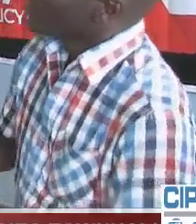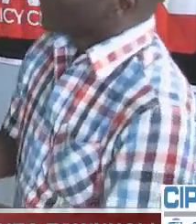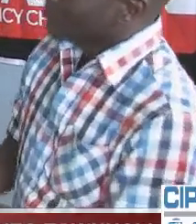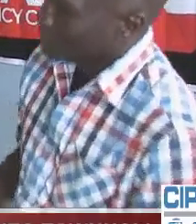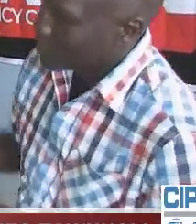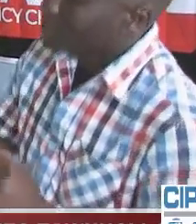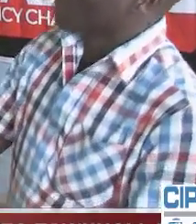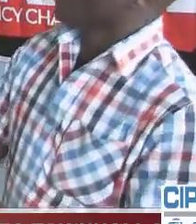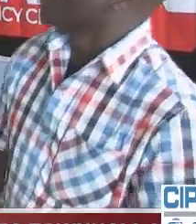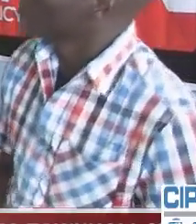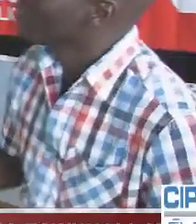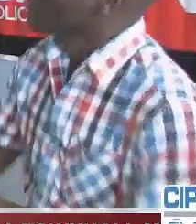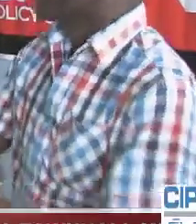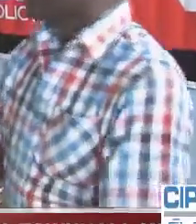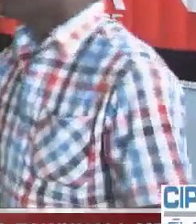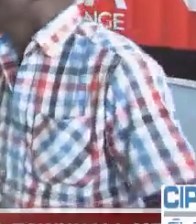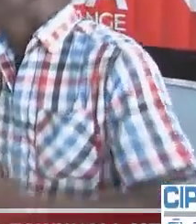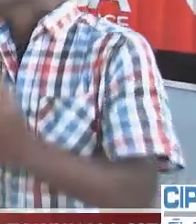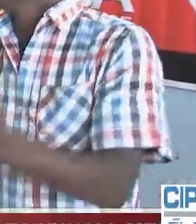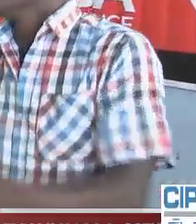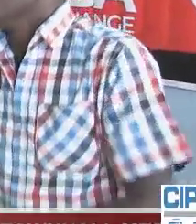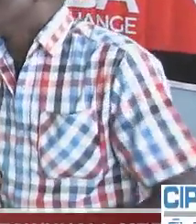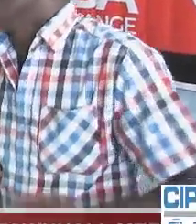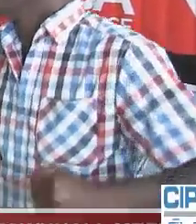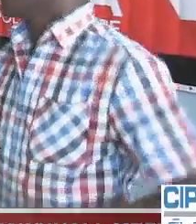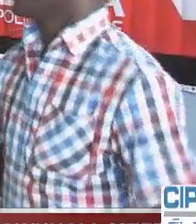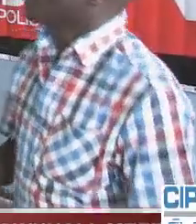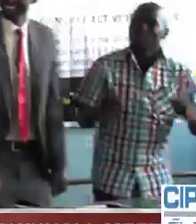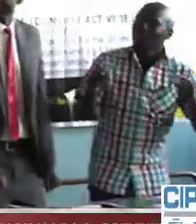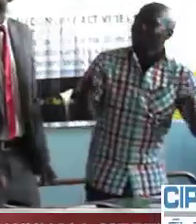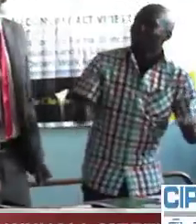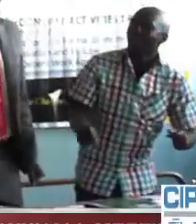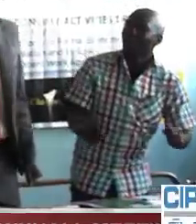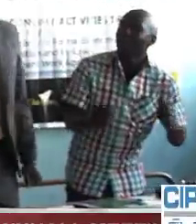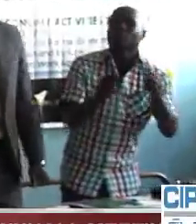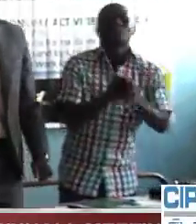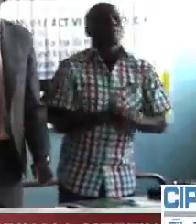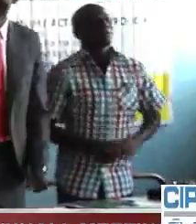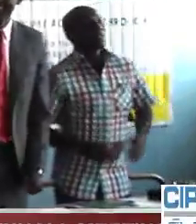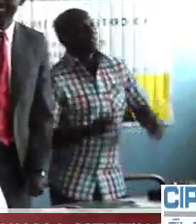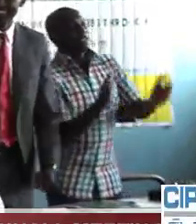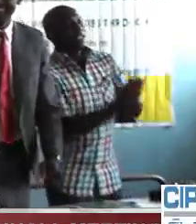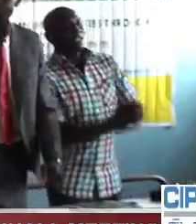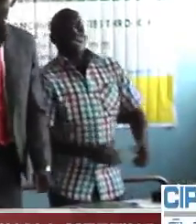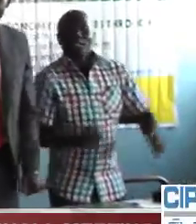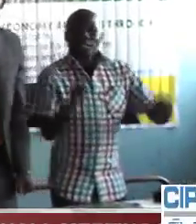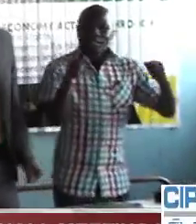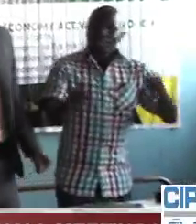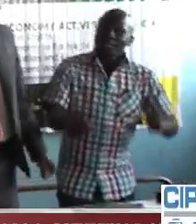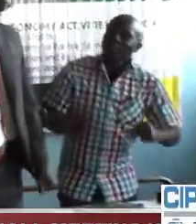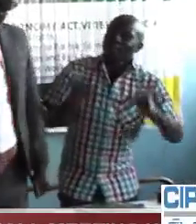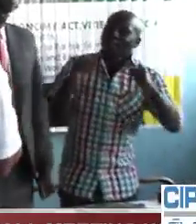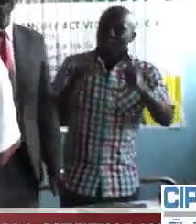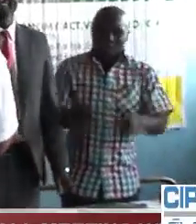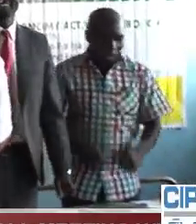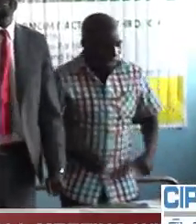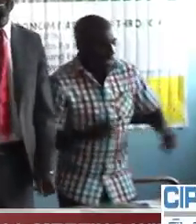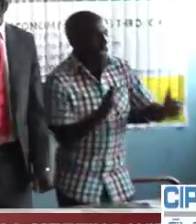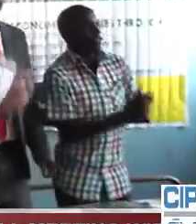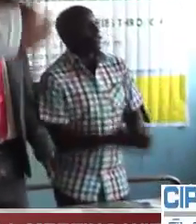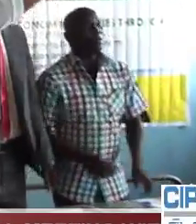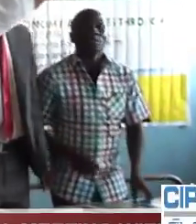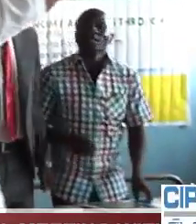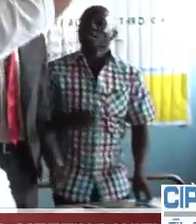imima contestancy zarambe makarara mukaramba makarara